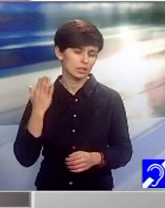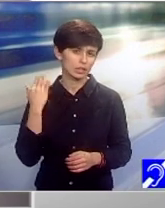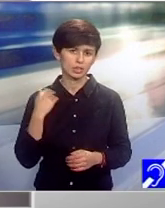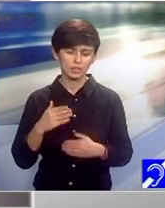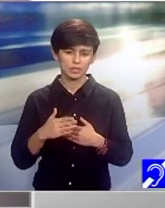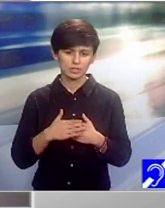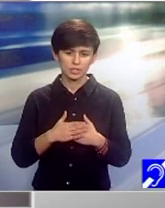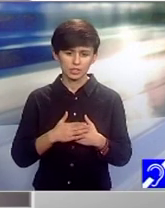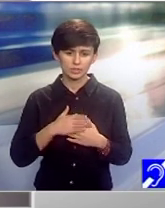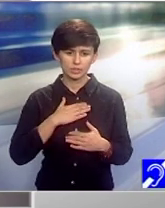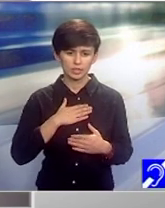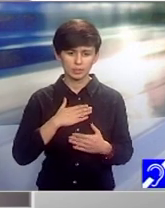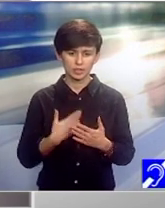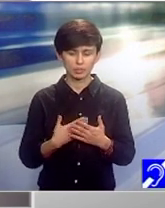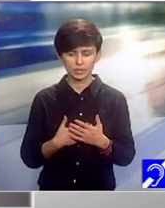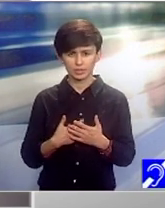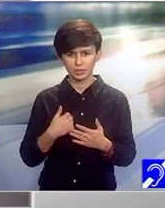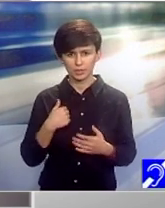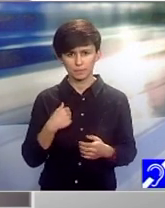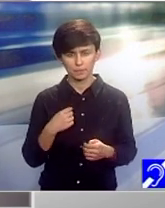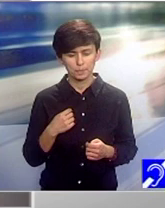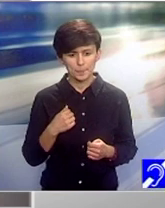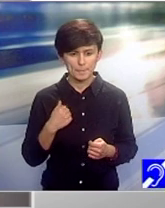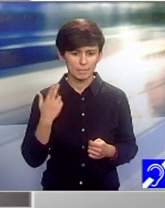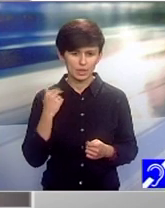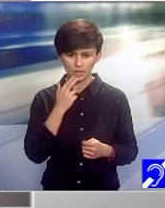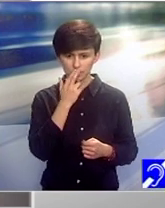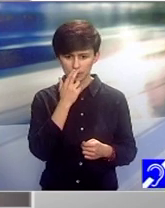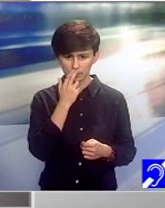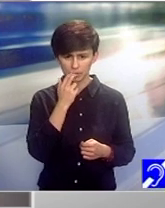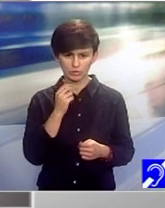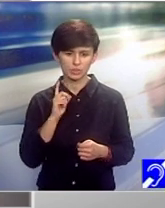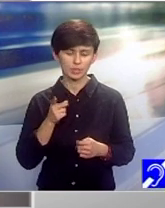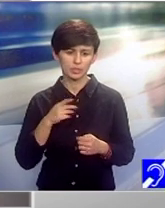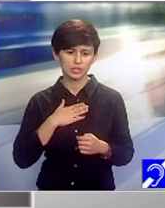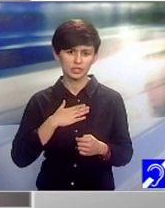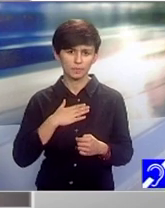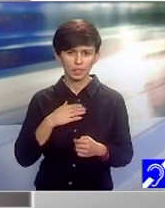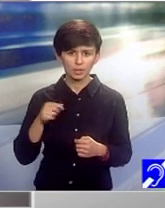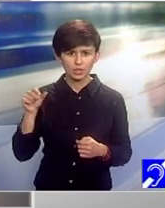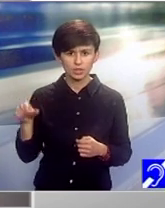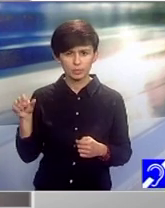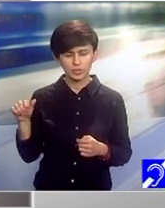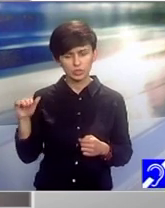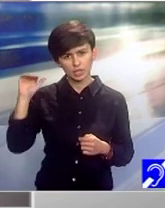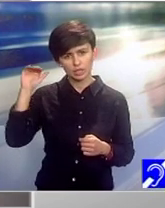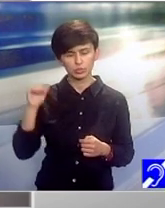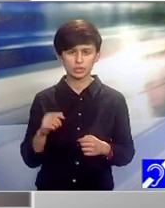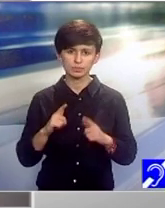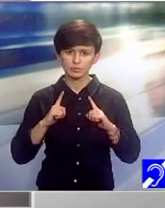deoarece încă eram minor, trebuia să am un tutor legal lângă mine. A fost întotdeauna la tratament, a stat